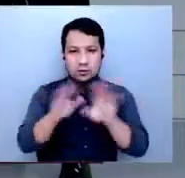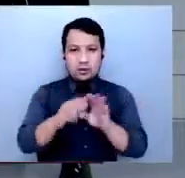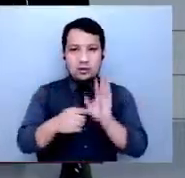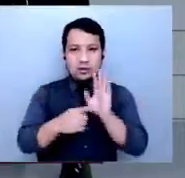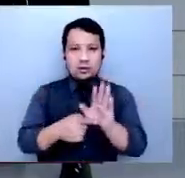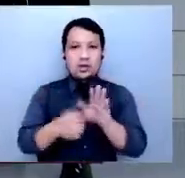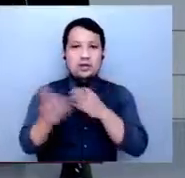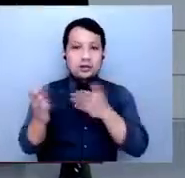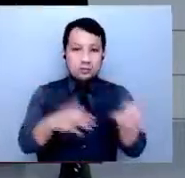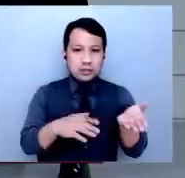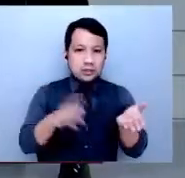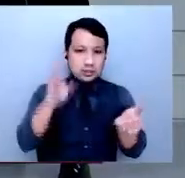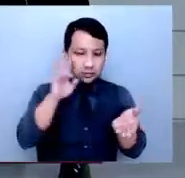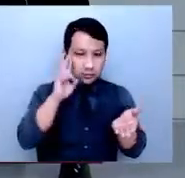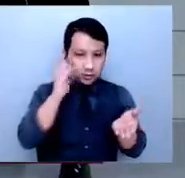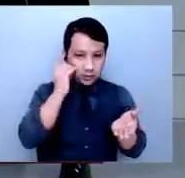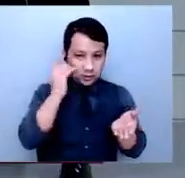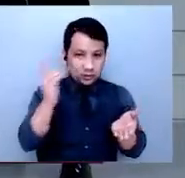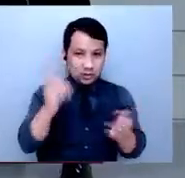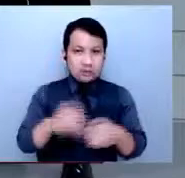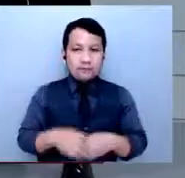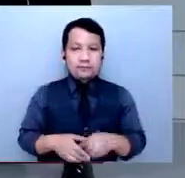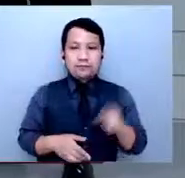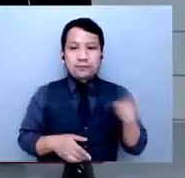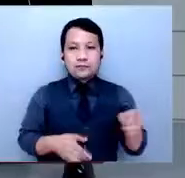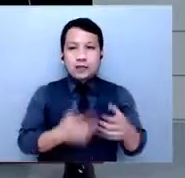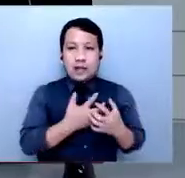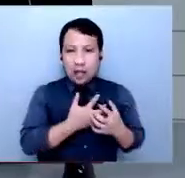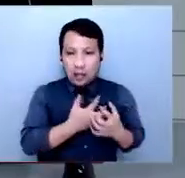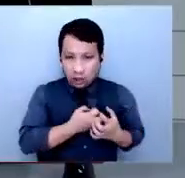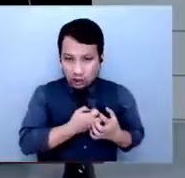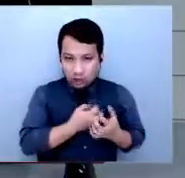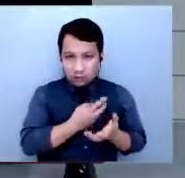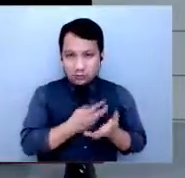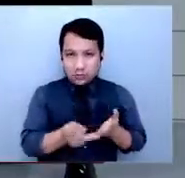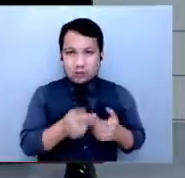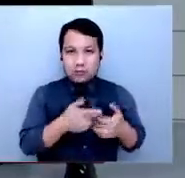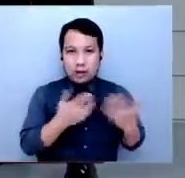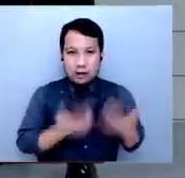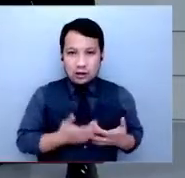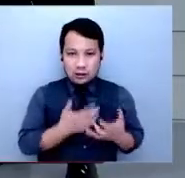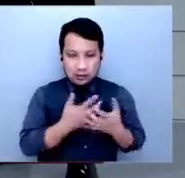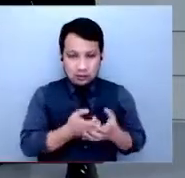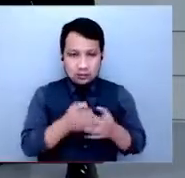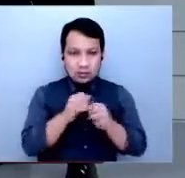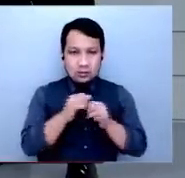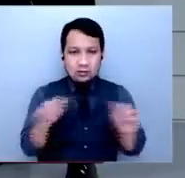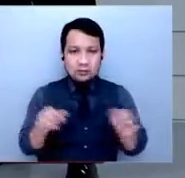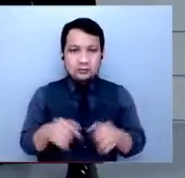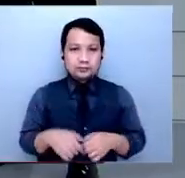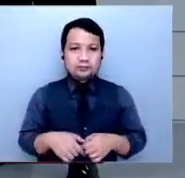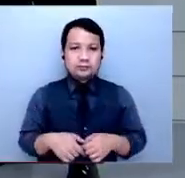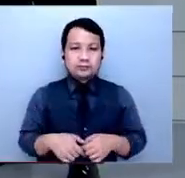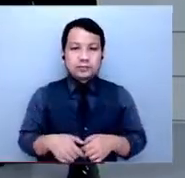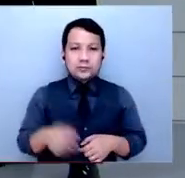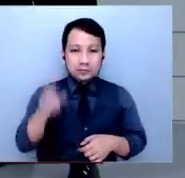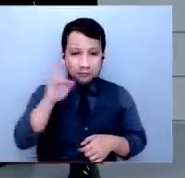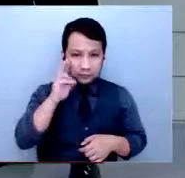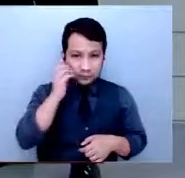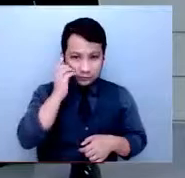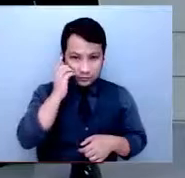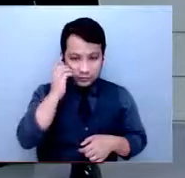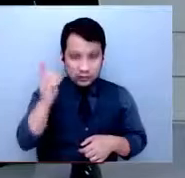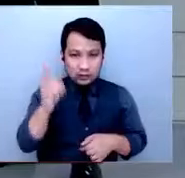namatay po si Vicente Duterte ng heart failure. At ang sabi po ni Pareño, dinamdam ni Vicente Duterte ang